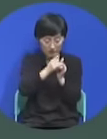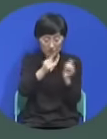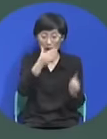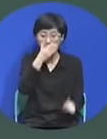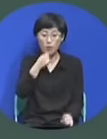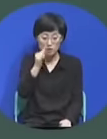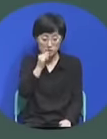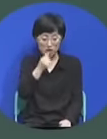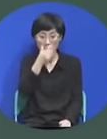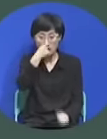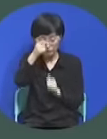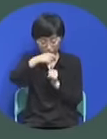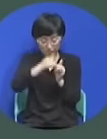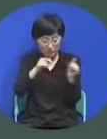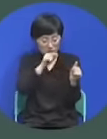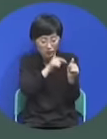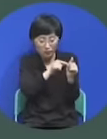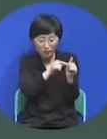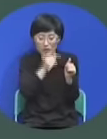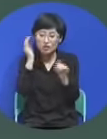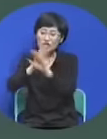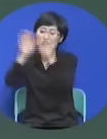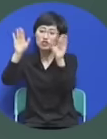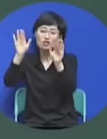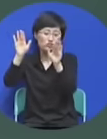있는데 천국이 저희 것입니다.